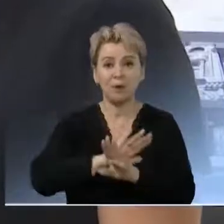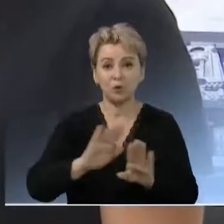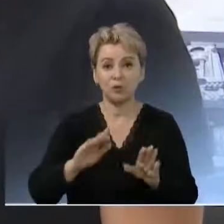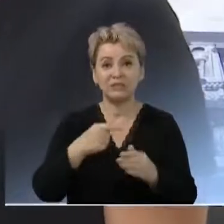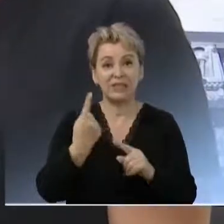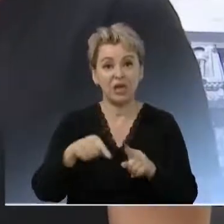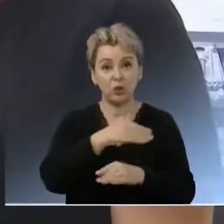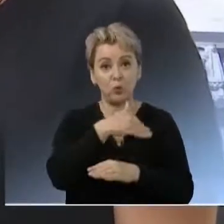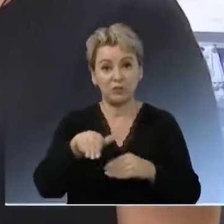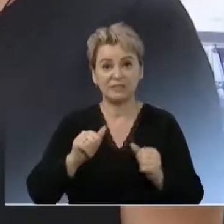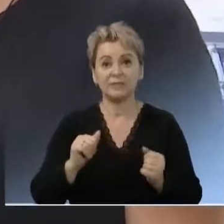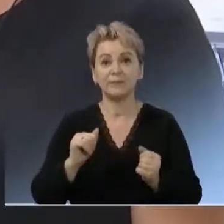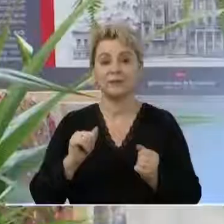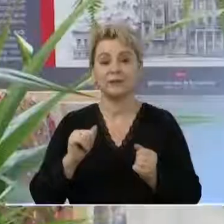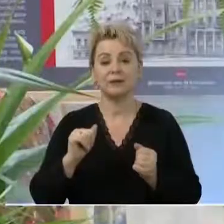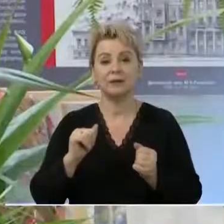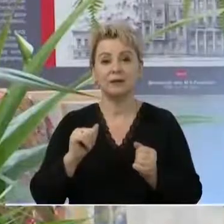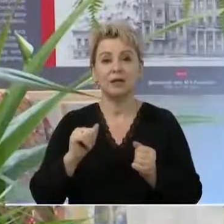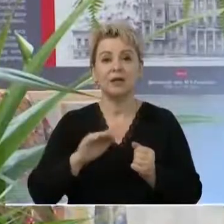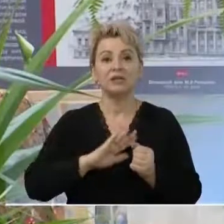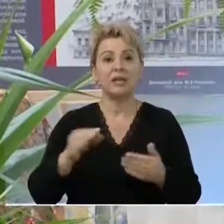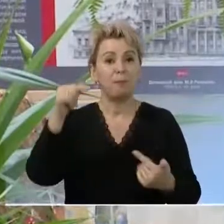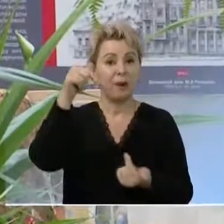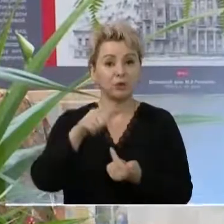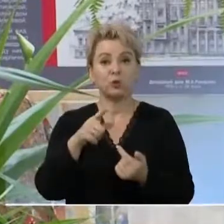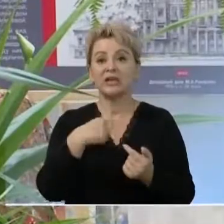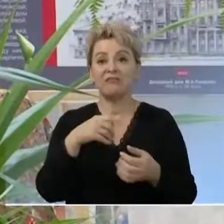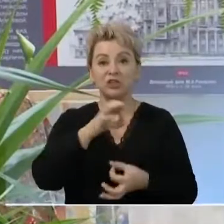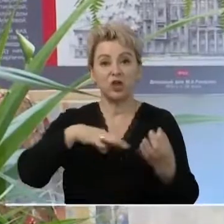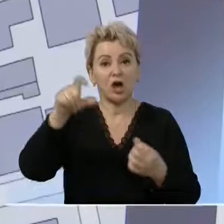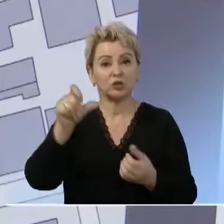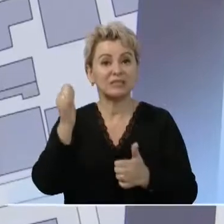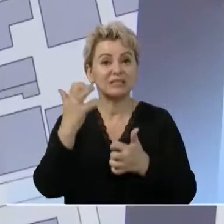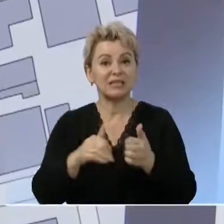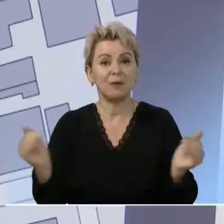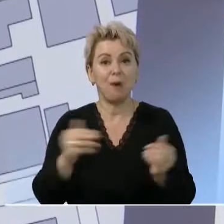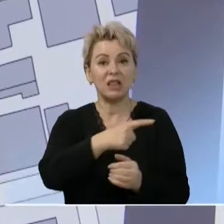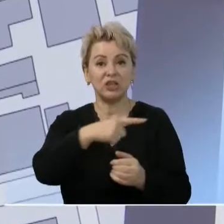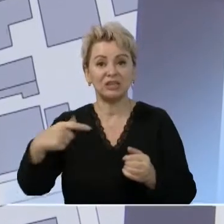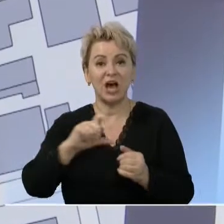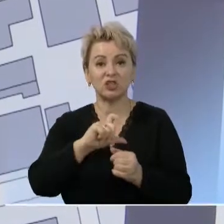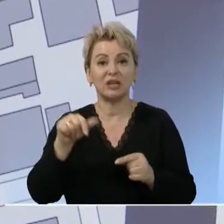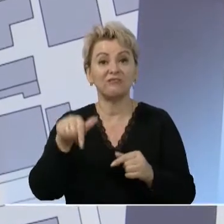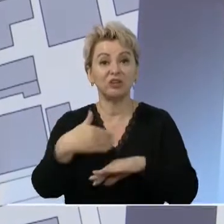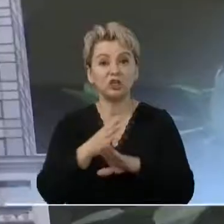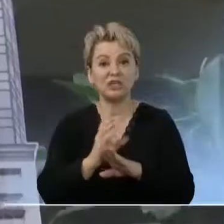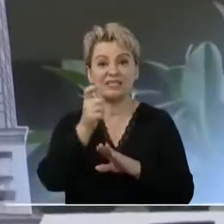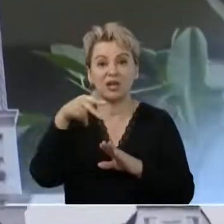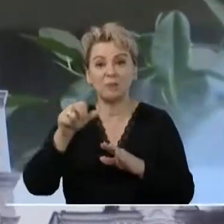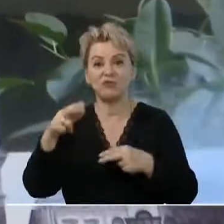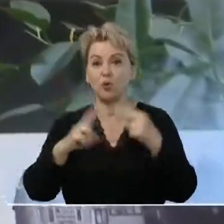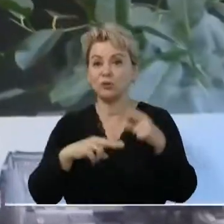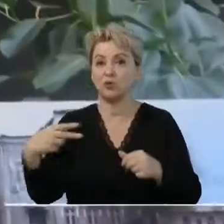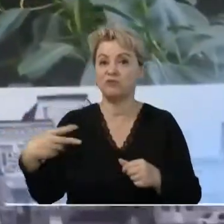выбивается из уровня квартальной застройки. Неуместен, уверен архитектор, среди малоэтажных построек в этой части Серафимовича и